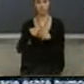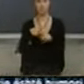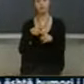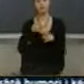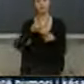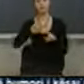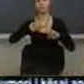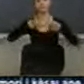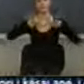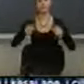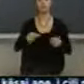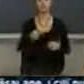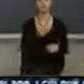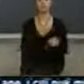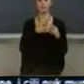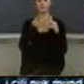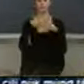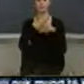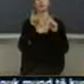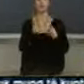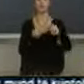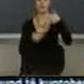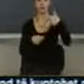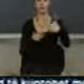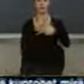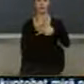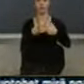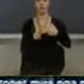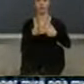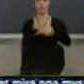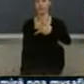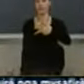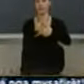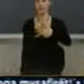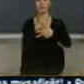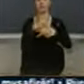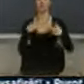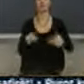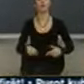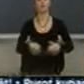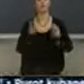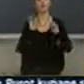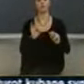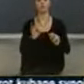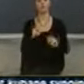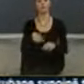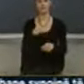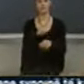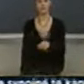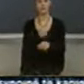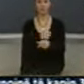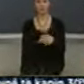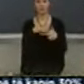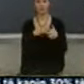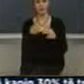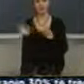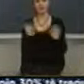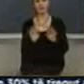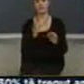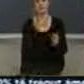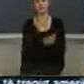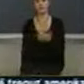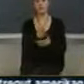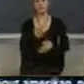Kosovës janë tri objektiva temelore. Në një, profesionalizimi i forcave, në ndry, ga dishmeria për